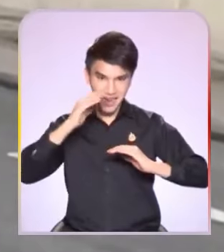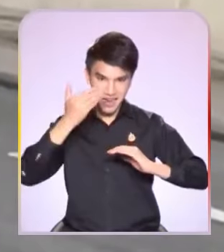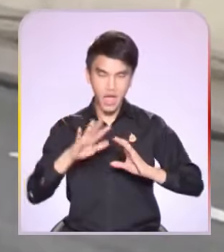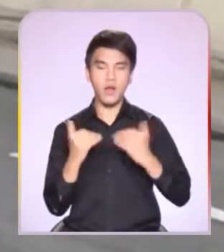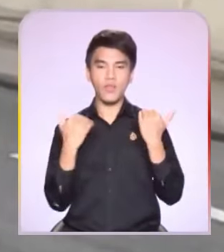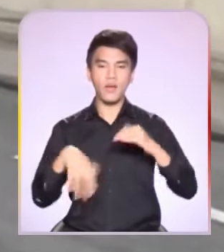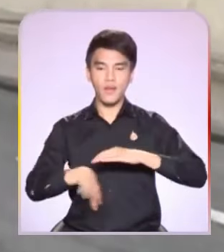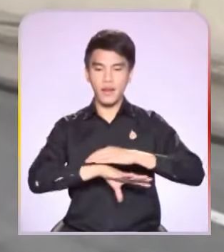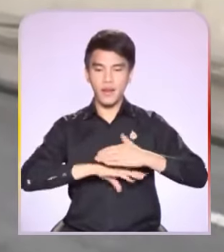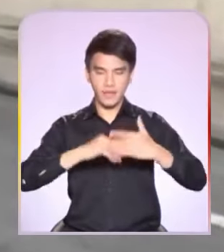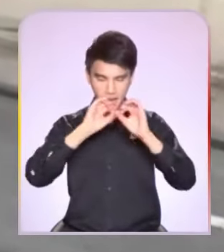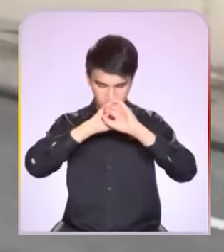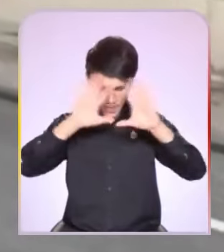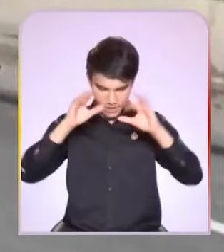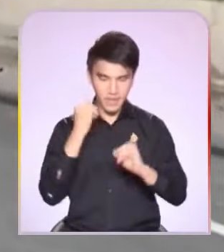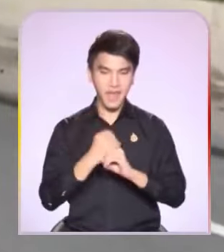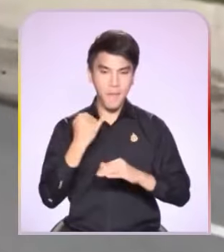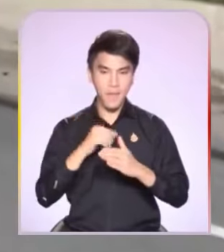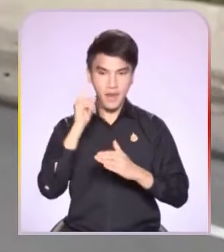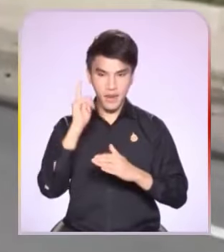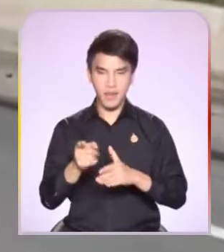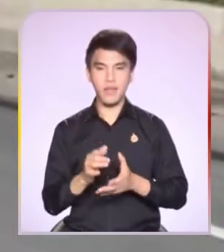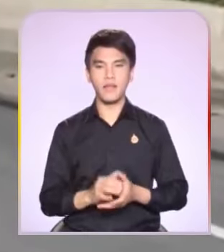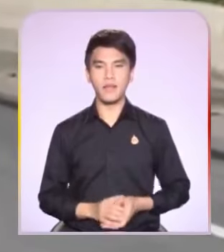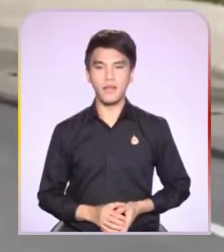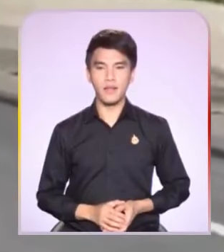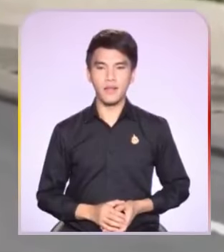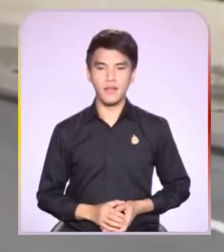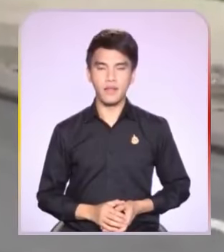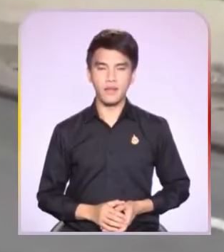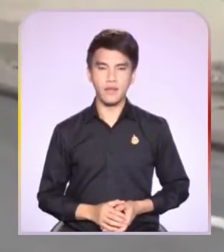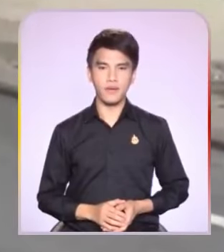ตอันนี้หลักฐานชัดเจนว่ากระทำความผิดนะฮะคุณผู้ชม